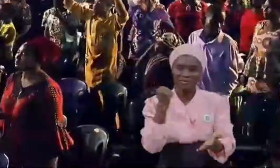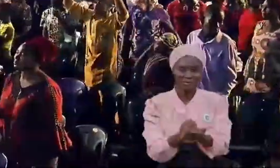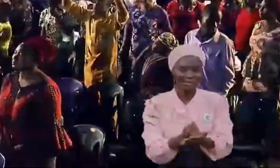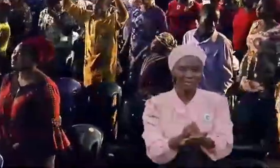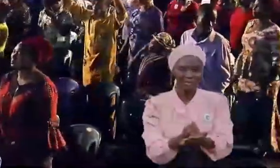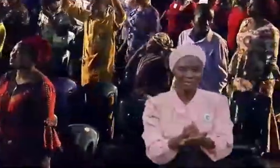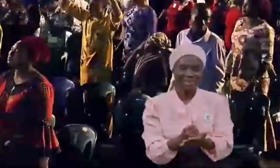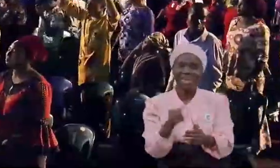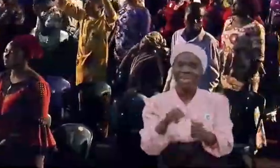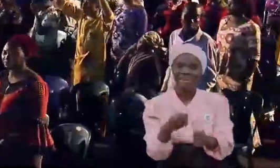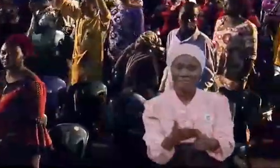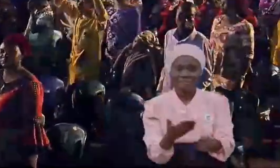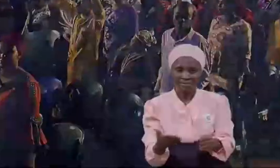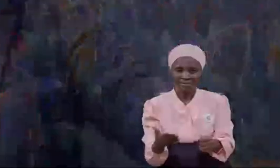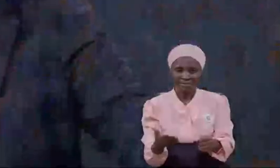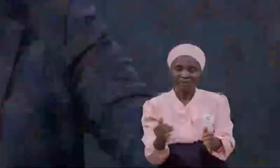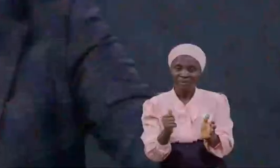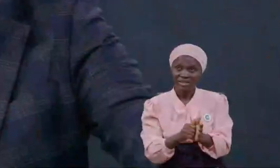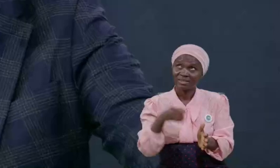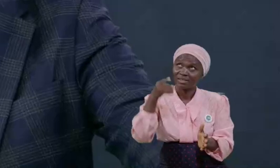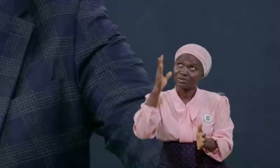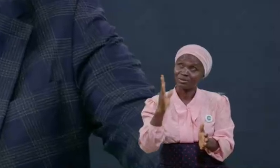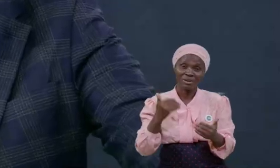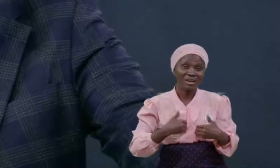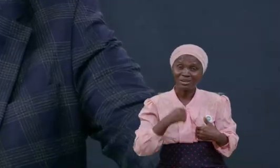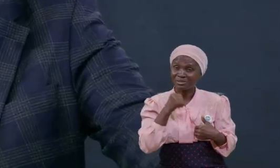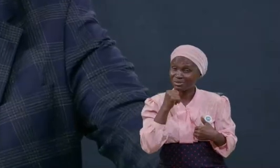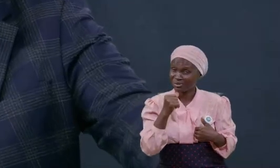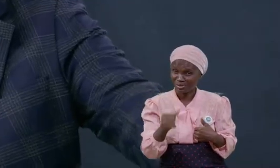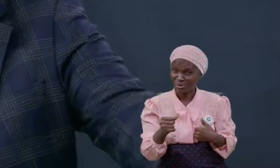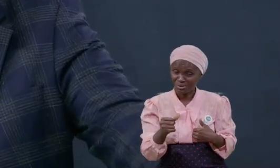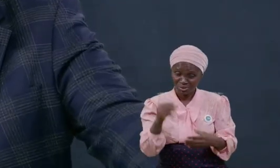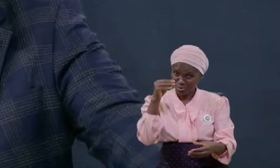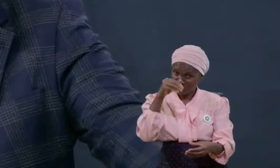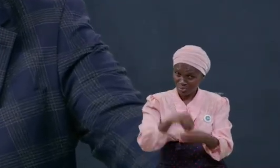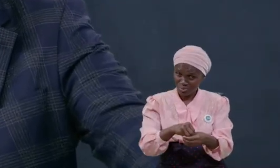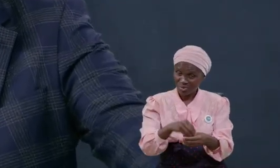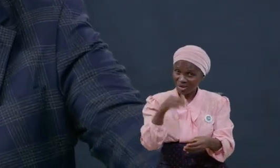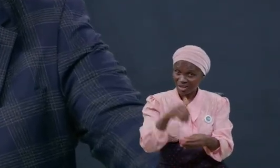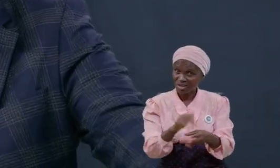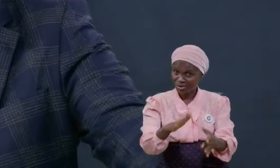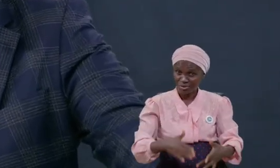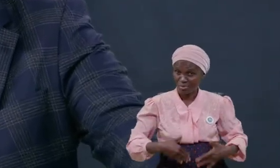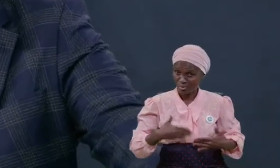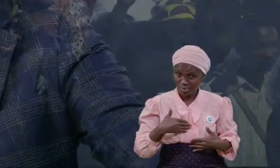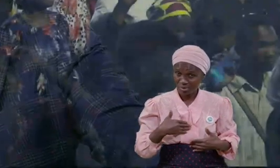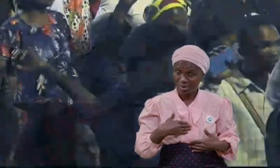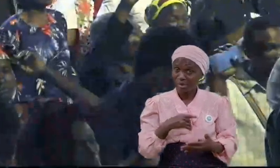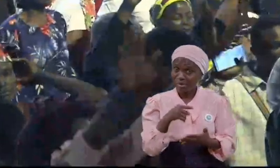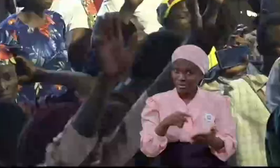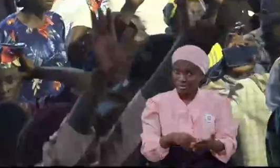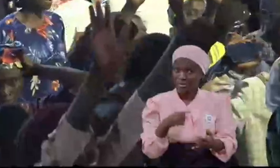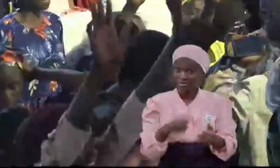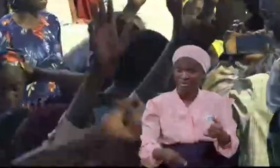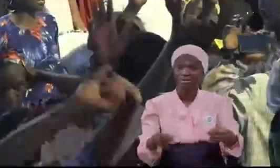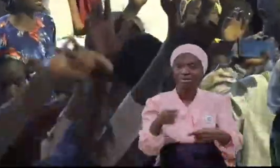Et tout ce que Dieu n'a pas planté dans ton corps, ce dernier jour, sera déraciné.